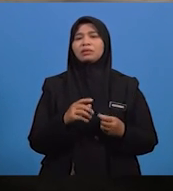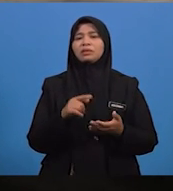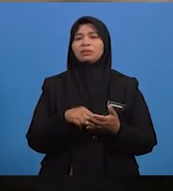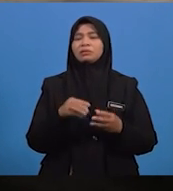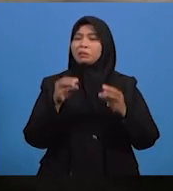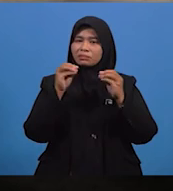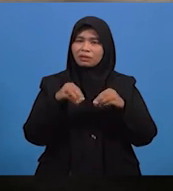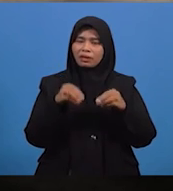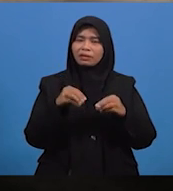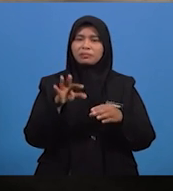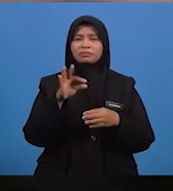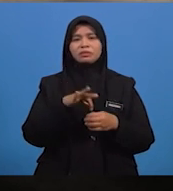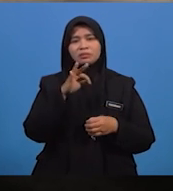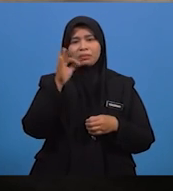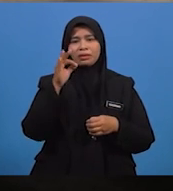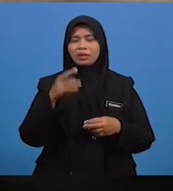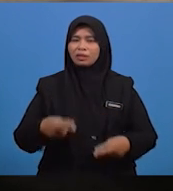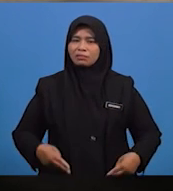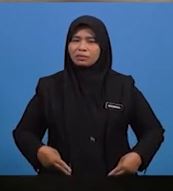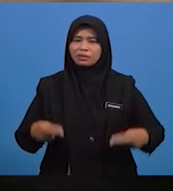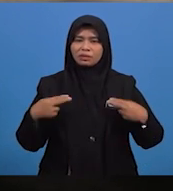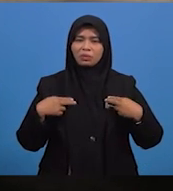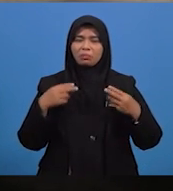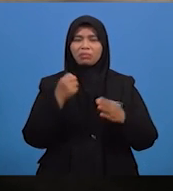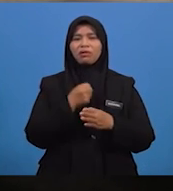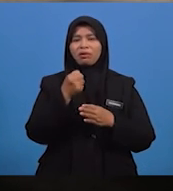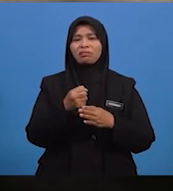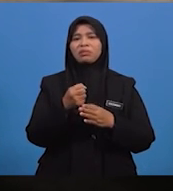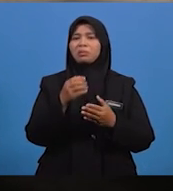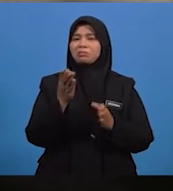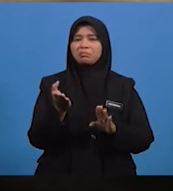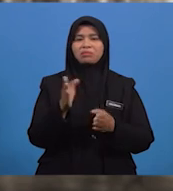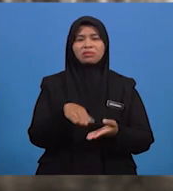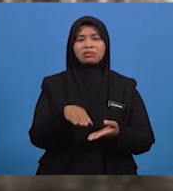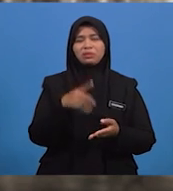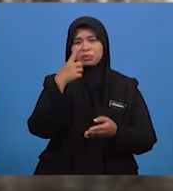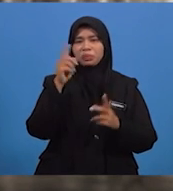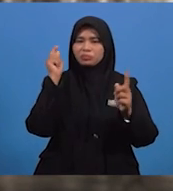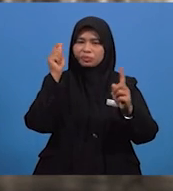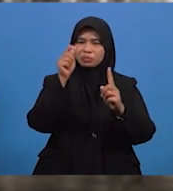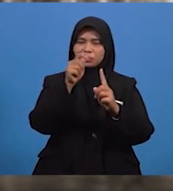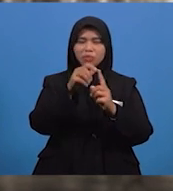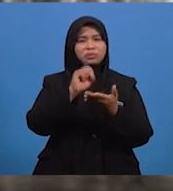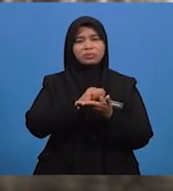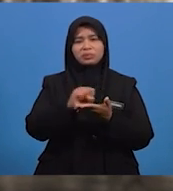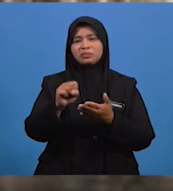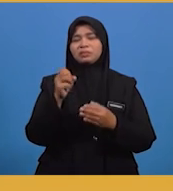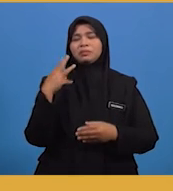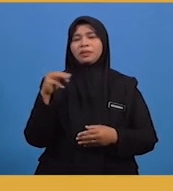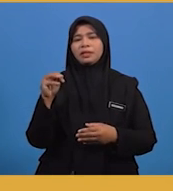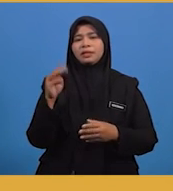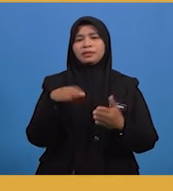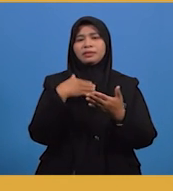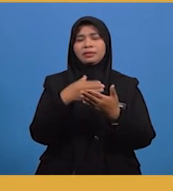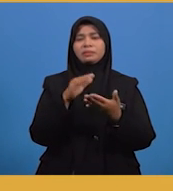semangat hidup atau mati bagi tujuan suci mereka. Di samping itu juga,